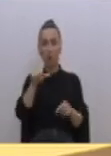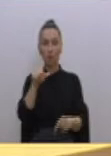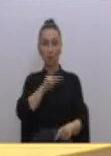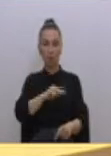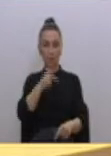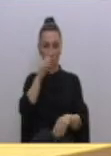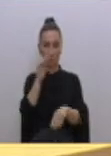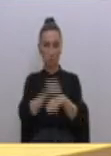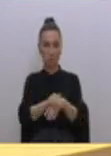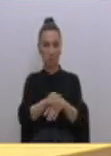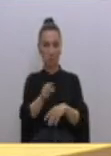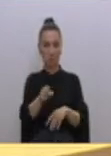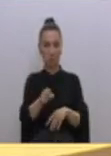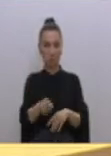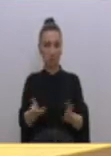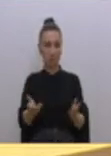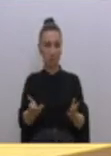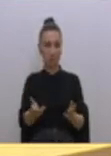mușaobit.